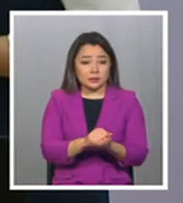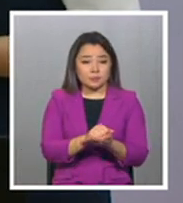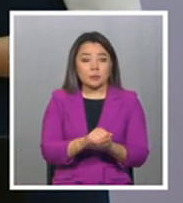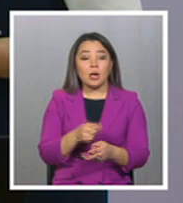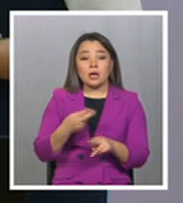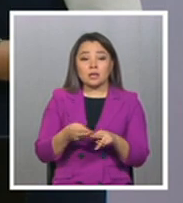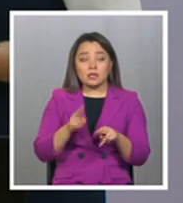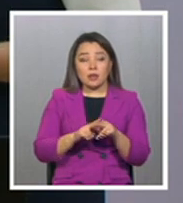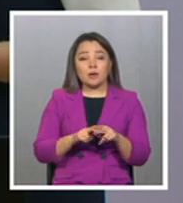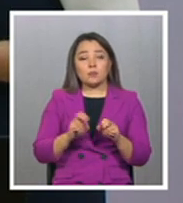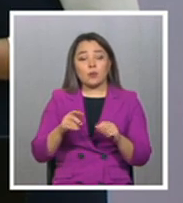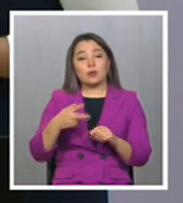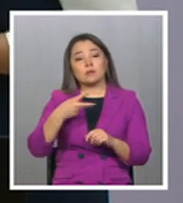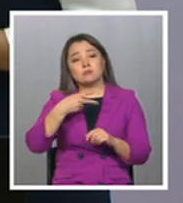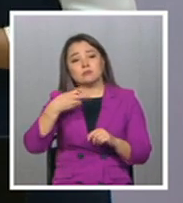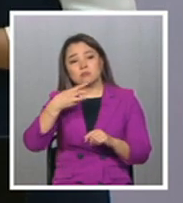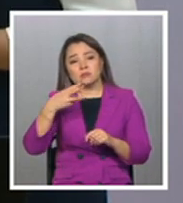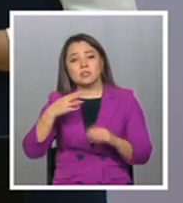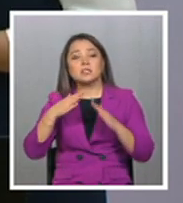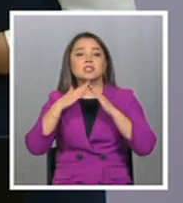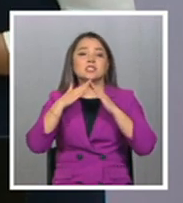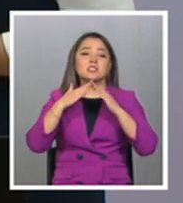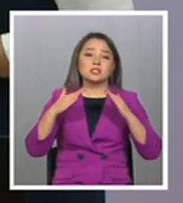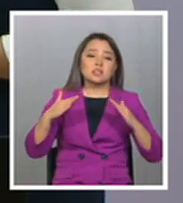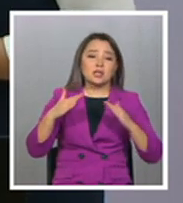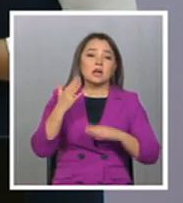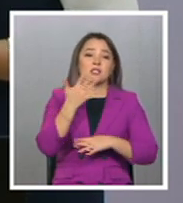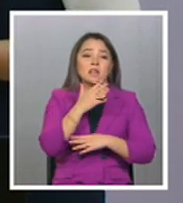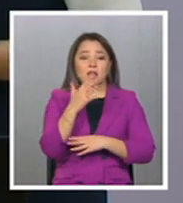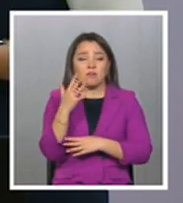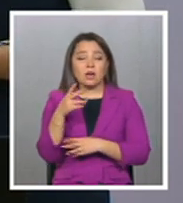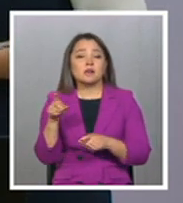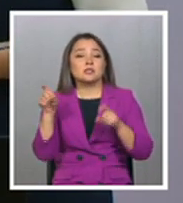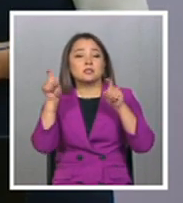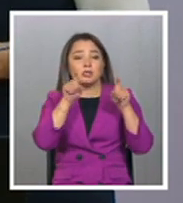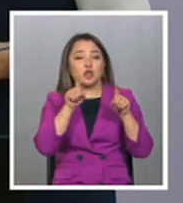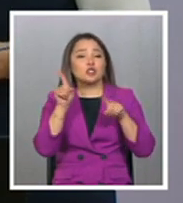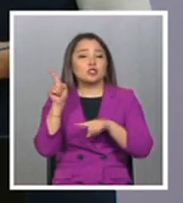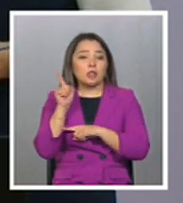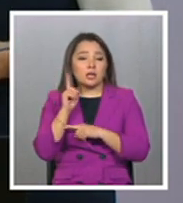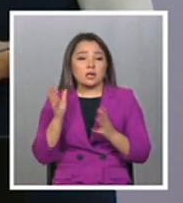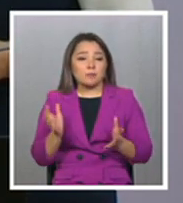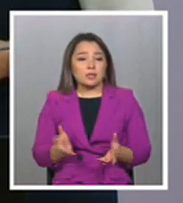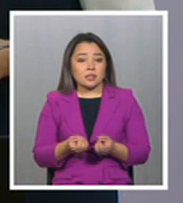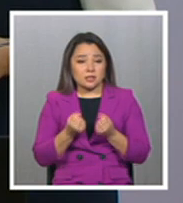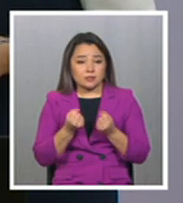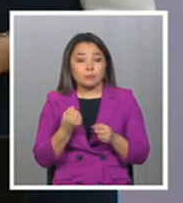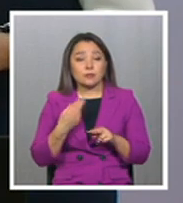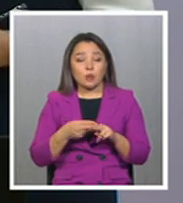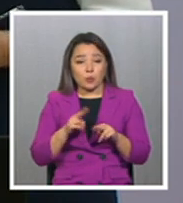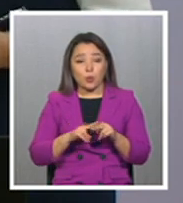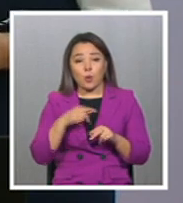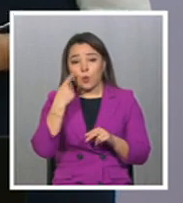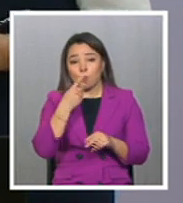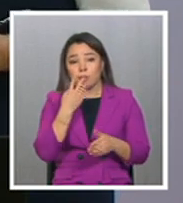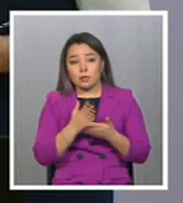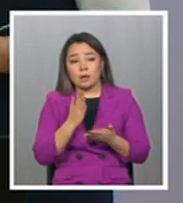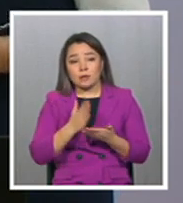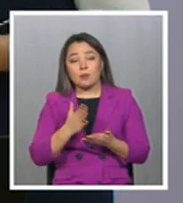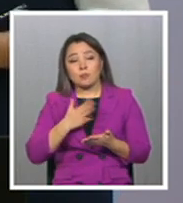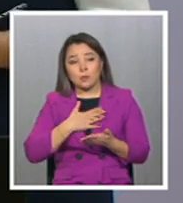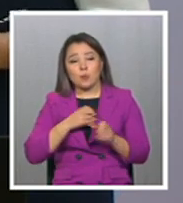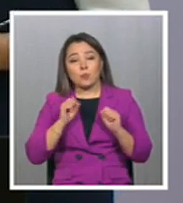Это верхние этажи, крыши, деревья, и ждать спасателей. Вот таким образом мы